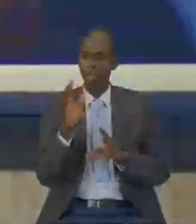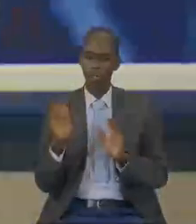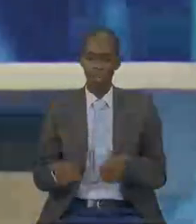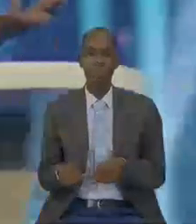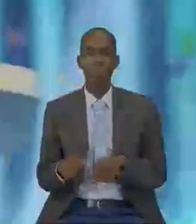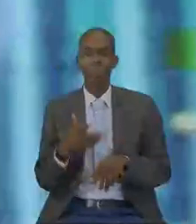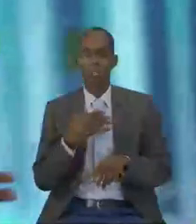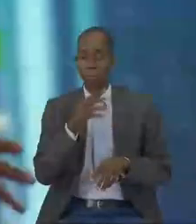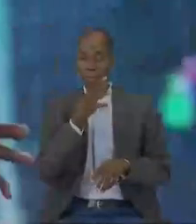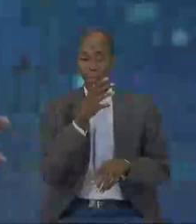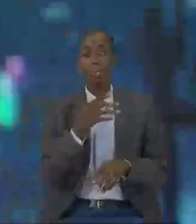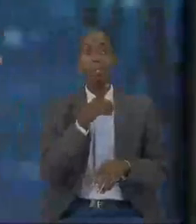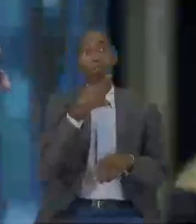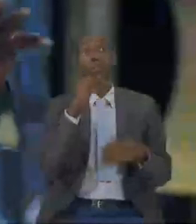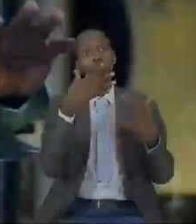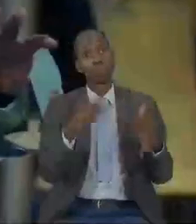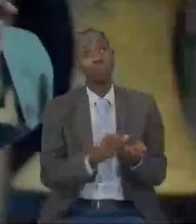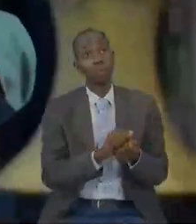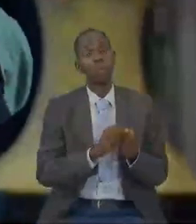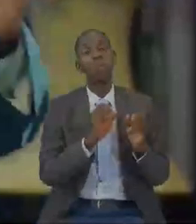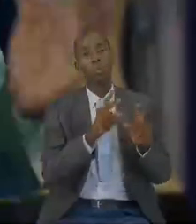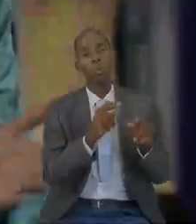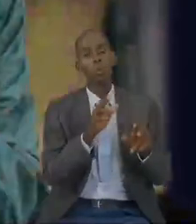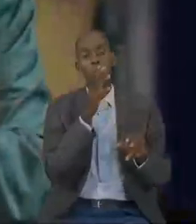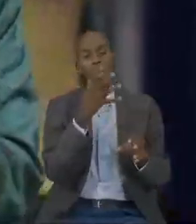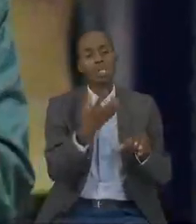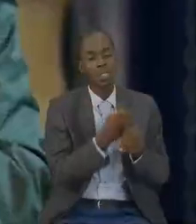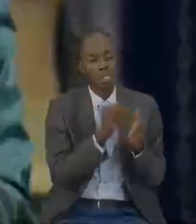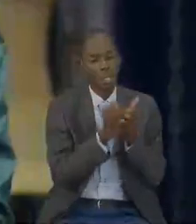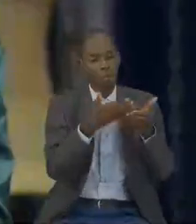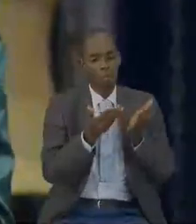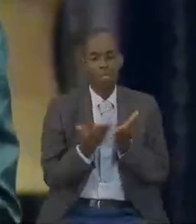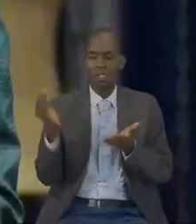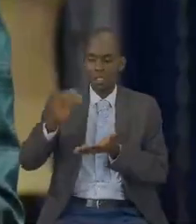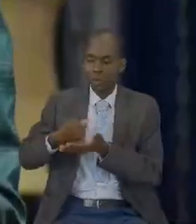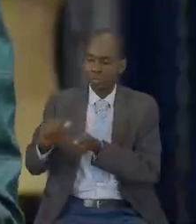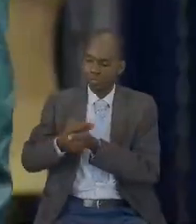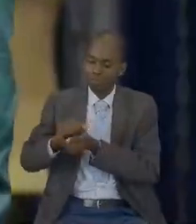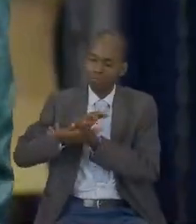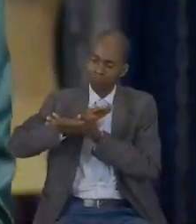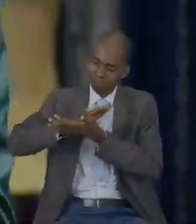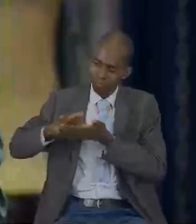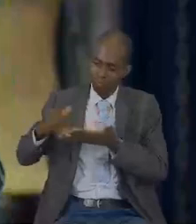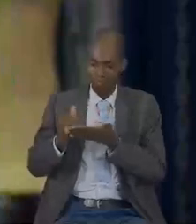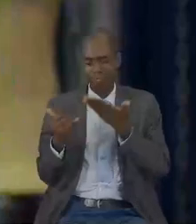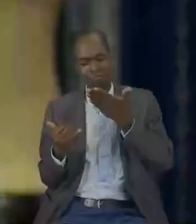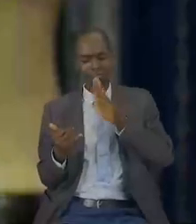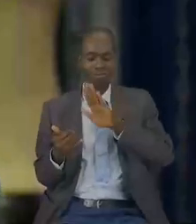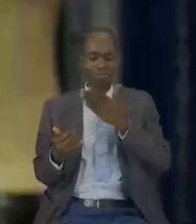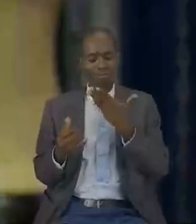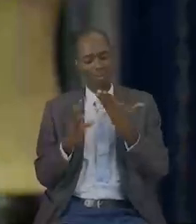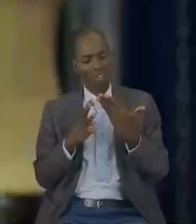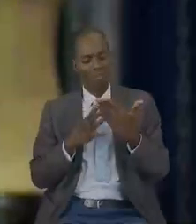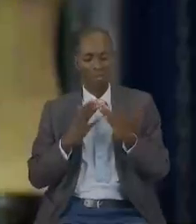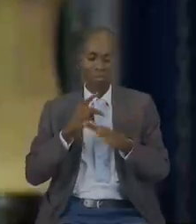elle-même. Et elle prend le plat. Tu pensais que tu as lavé le plat. Et elle relave le plat. Et regarde,